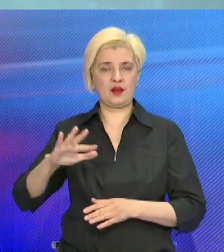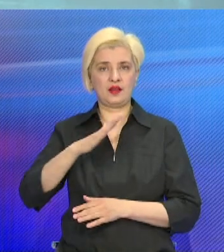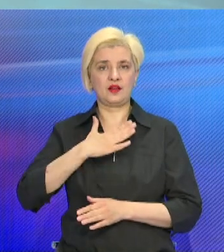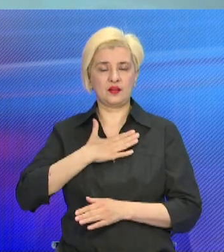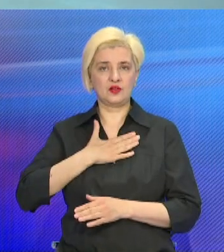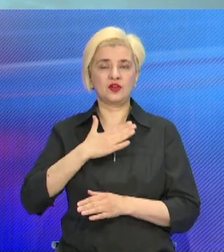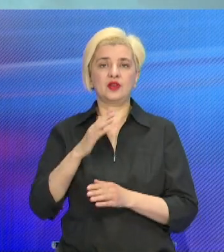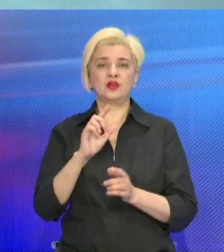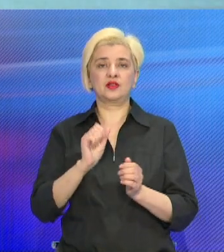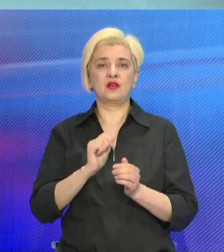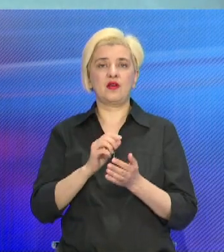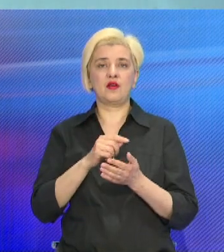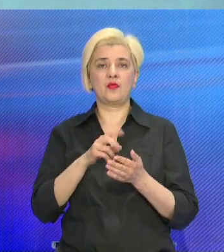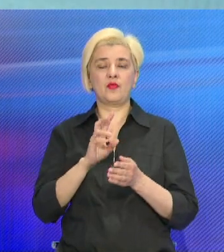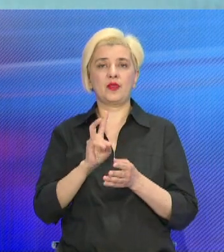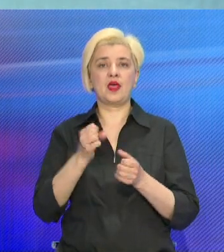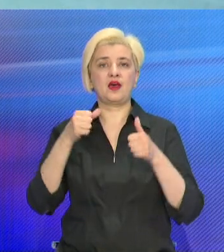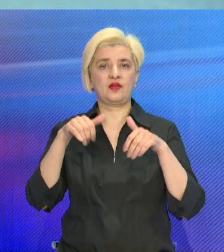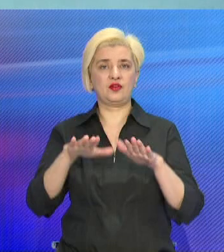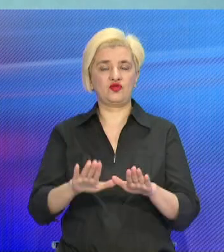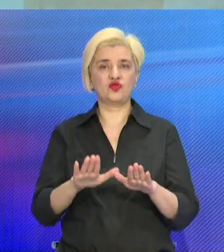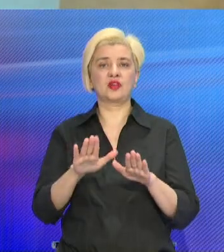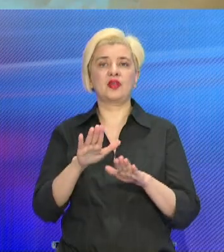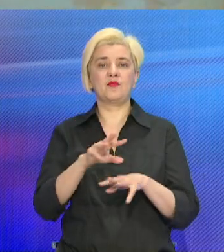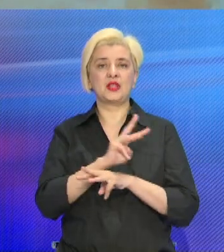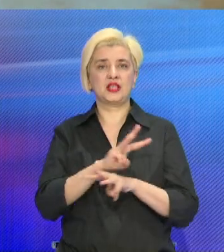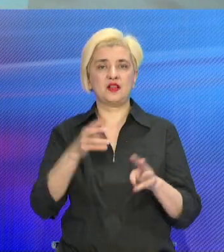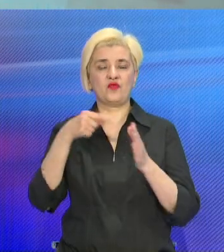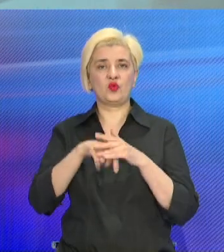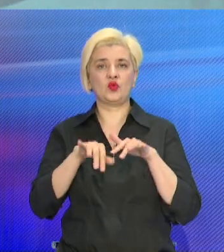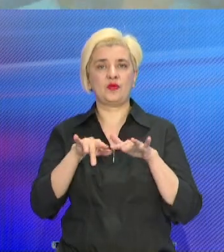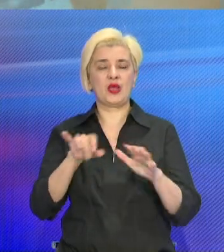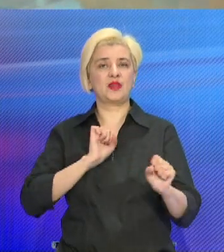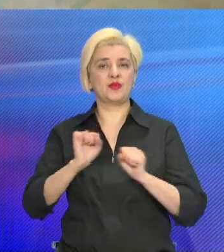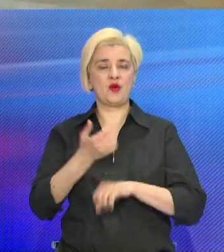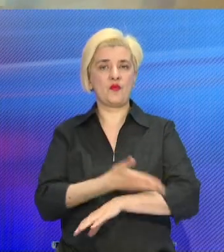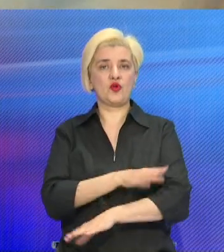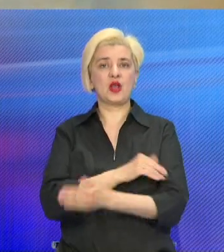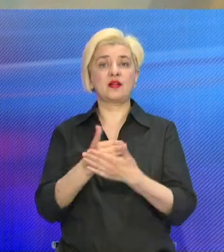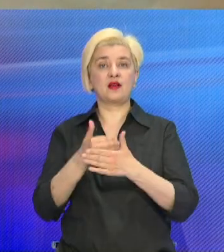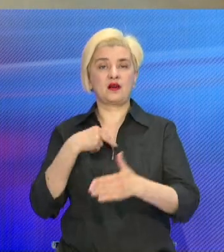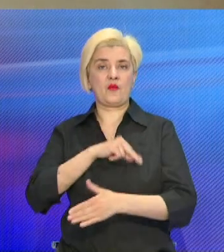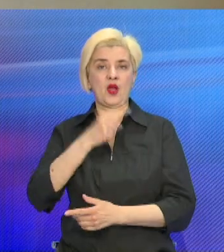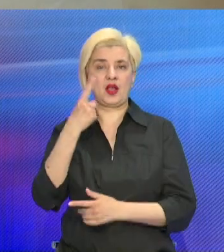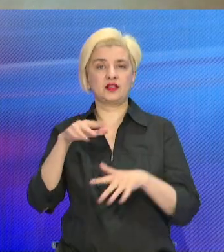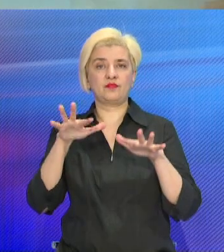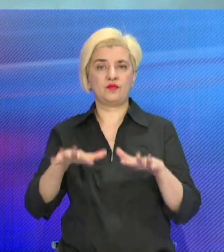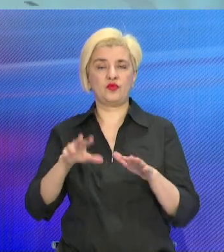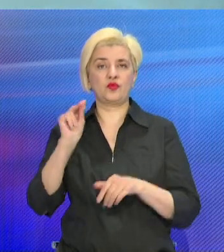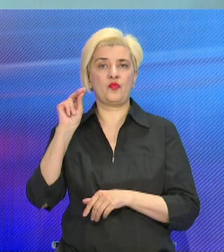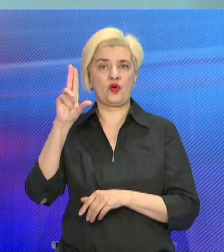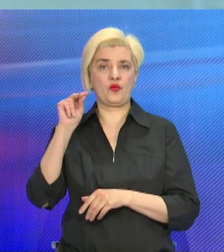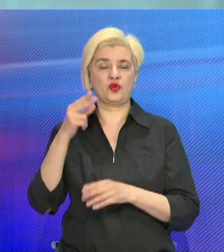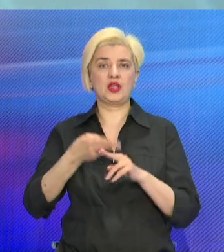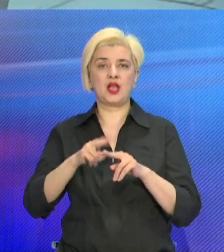на пастанову Міністэрства ўнутраных спраў і адміністрацыі Польшы. Нагадаем, дагэтуль функцыянаваў адзін польскі пункт пропуску